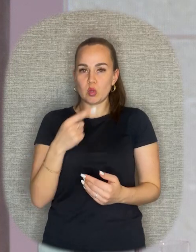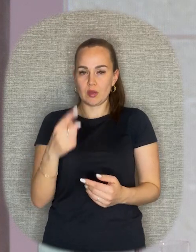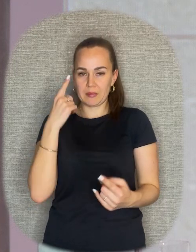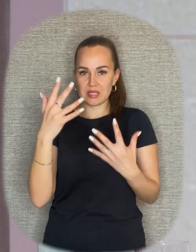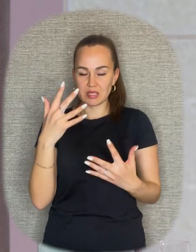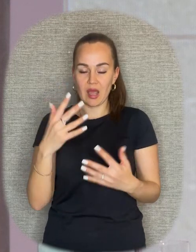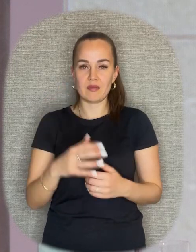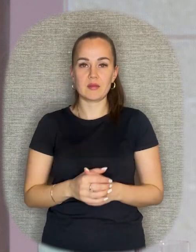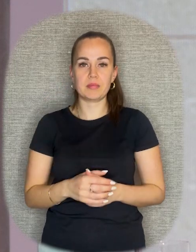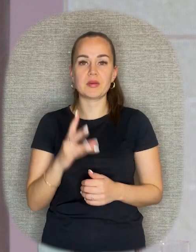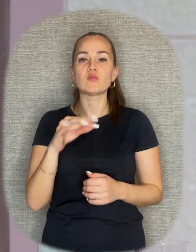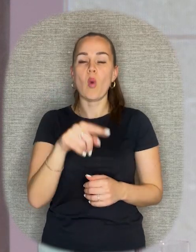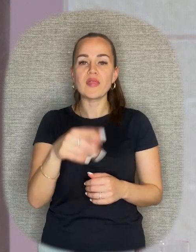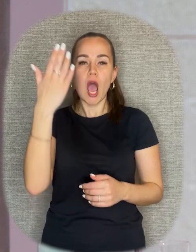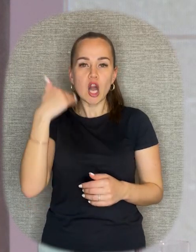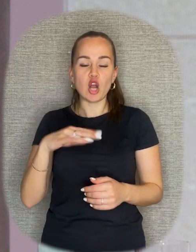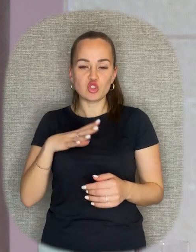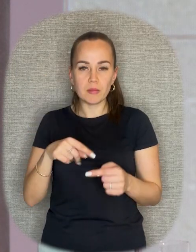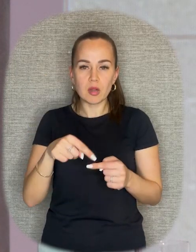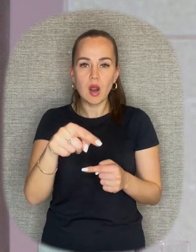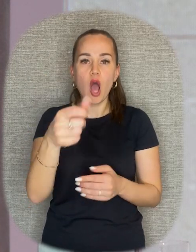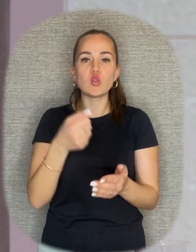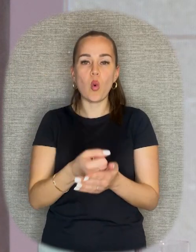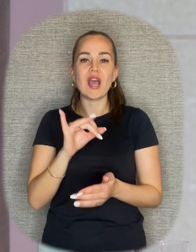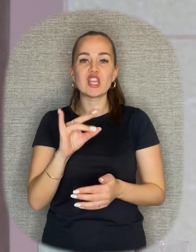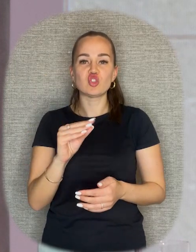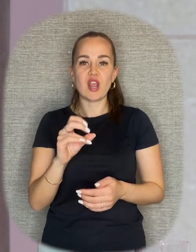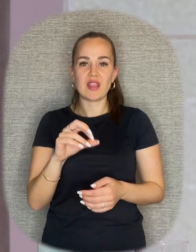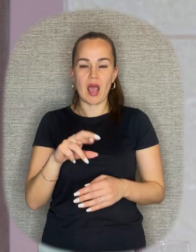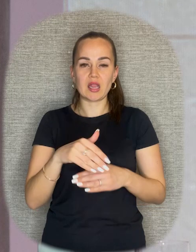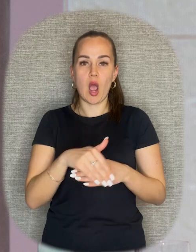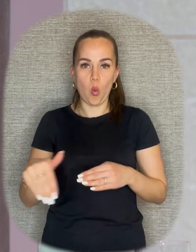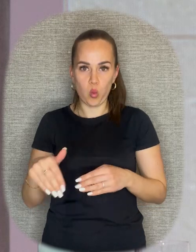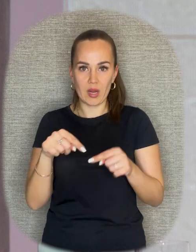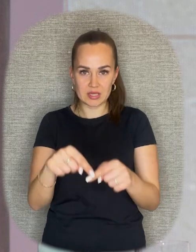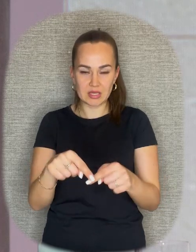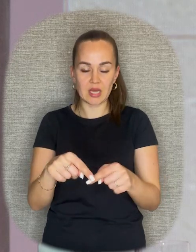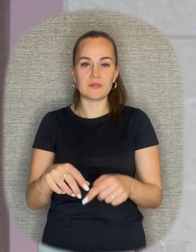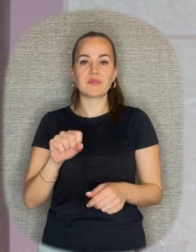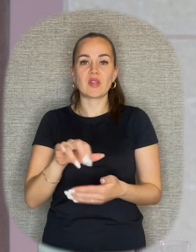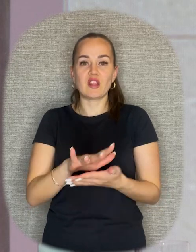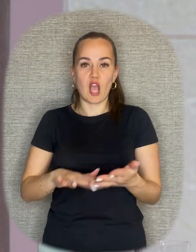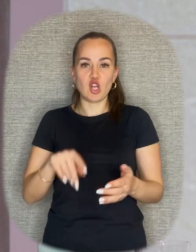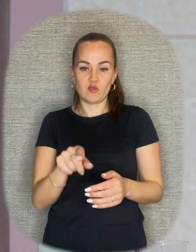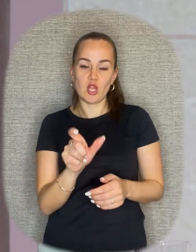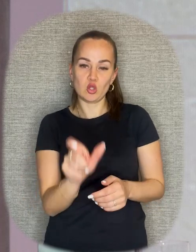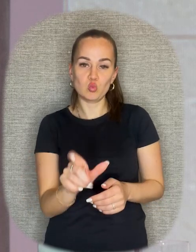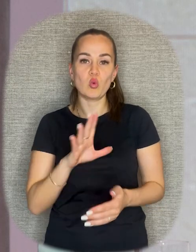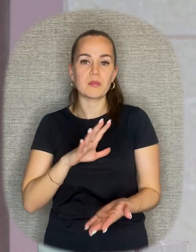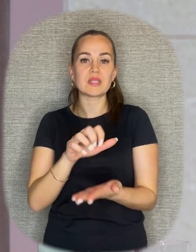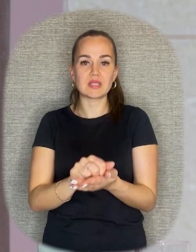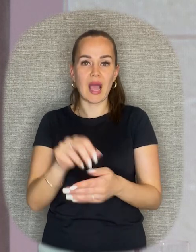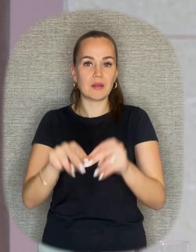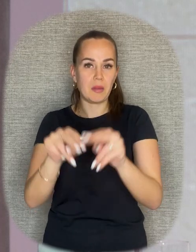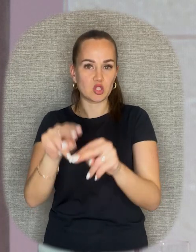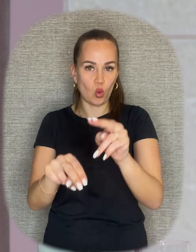сорок третьем году была расчищена клиновая аллея Вот Нам сейчас с вами трудно это представить но клиновая аллея раньше Доходила